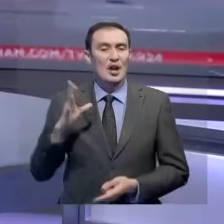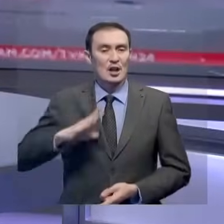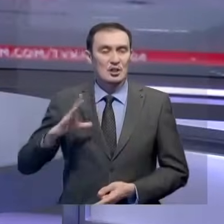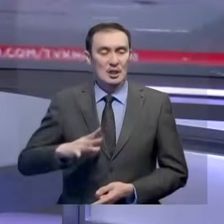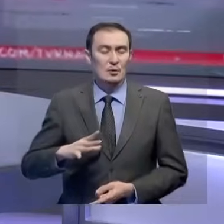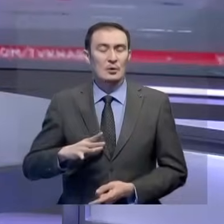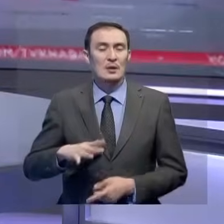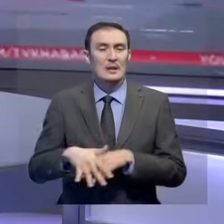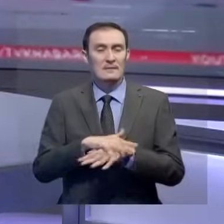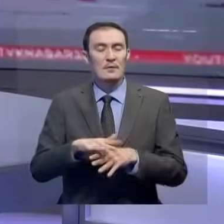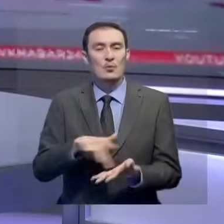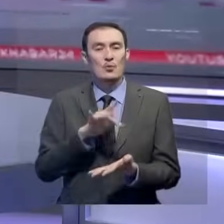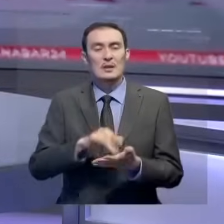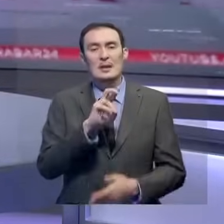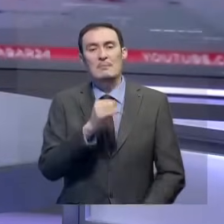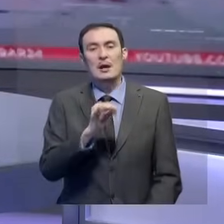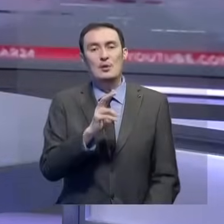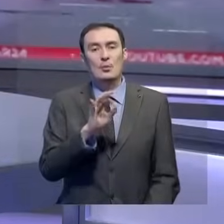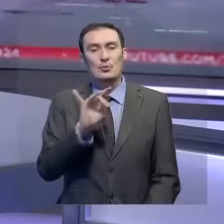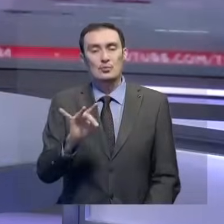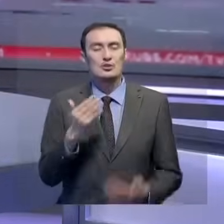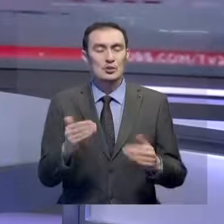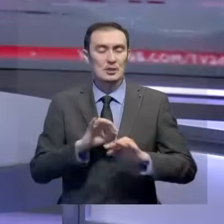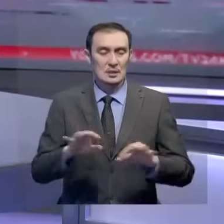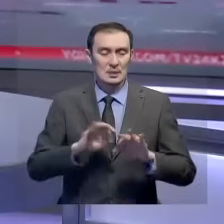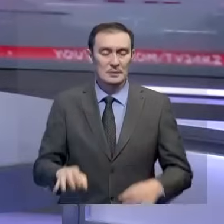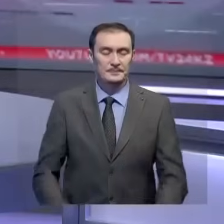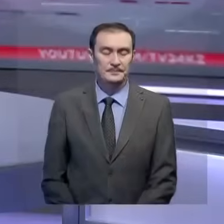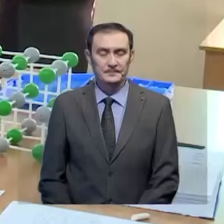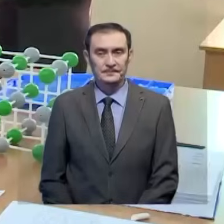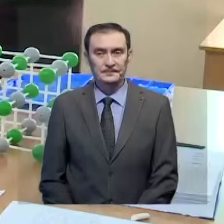наших соотечественников в звездном городке, узнавала моя коллега Райхан Тажибаева.